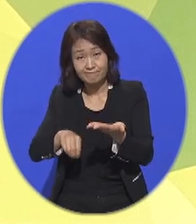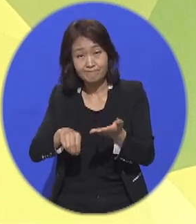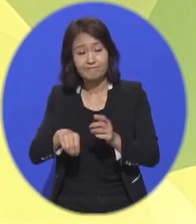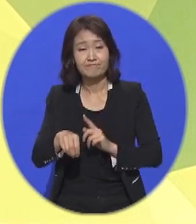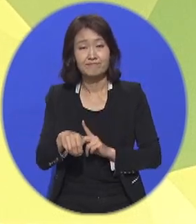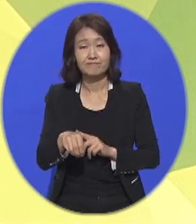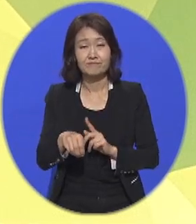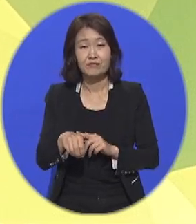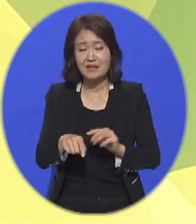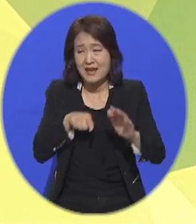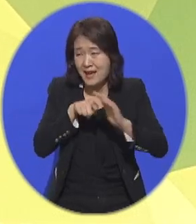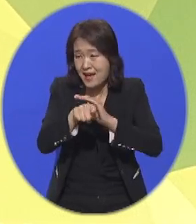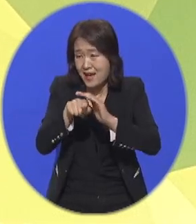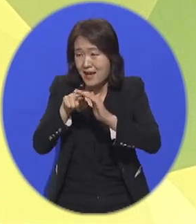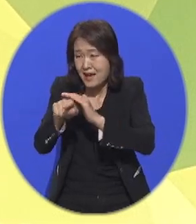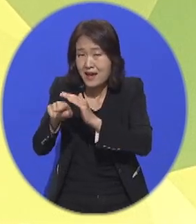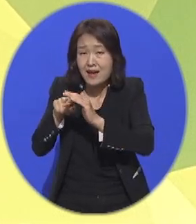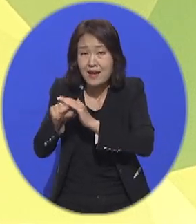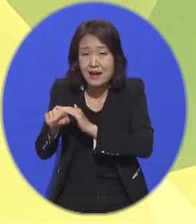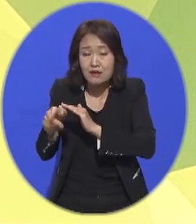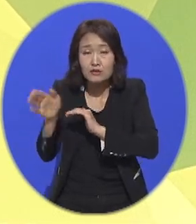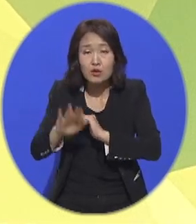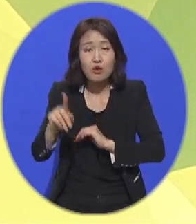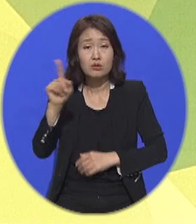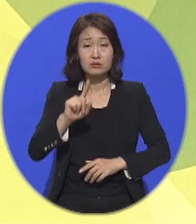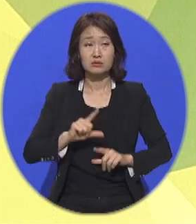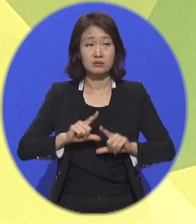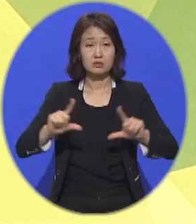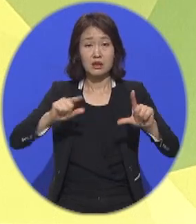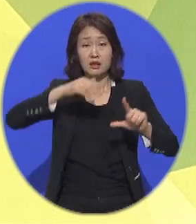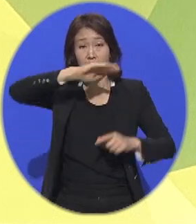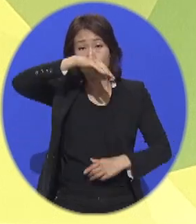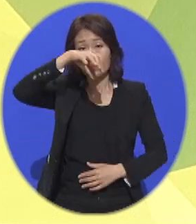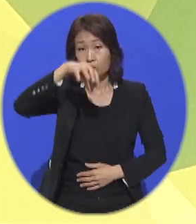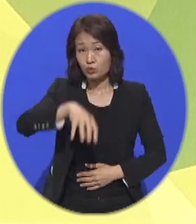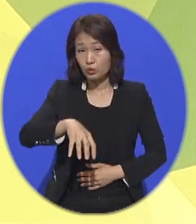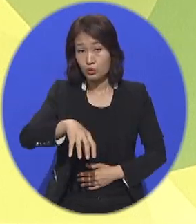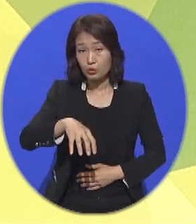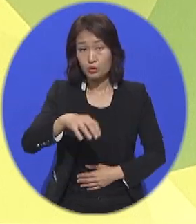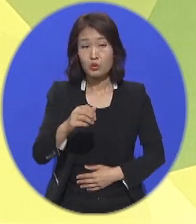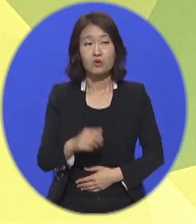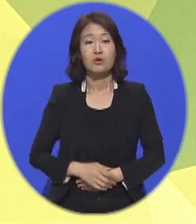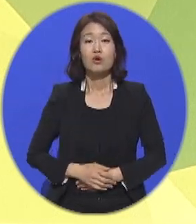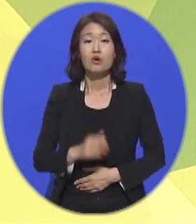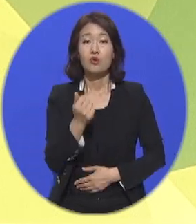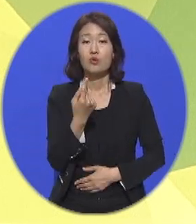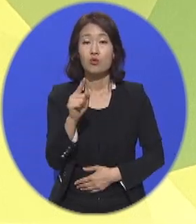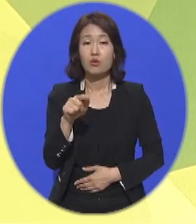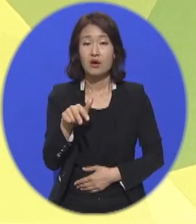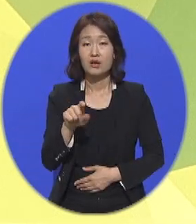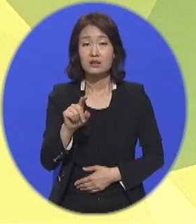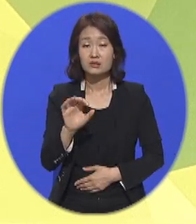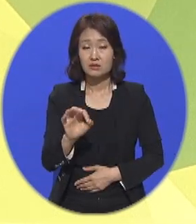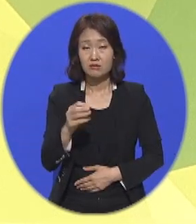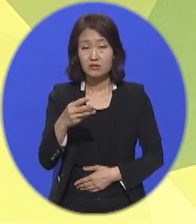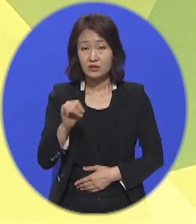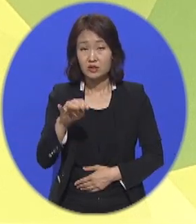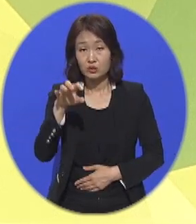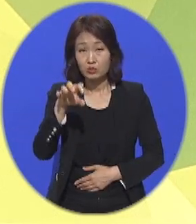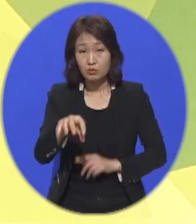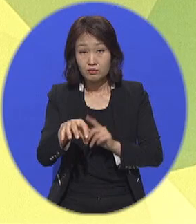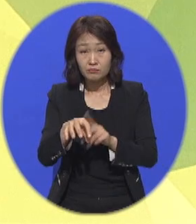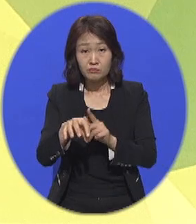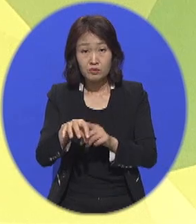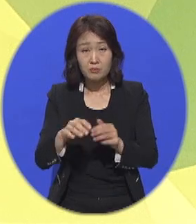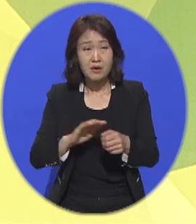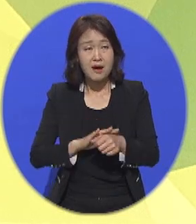이제 방방곡곡을 다닙니다. 그런데 어느 날 강원도 하전 화전민에 하는 그